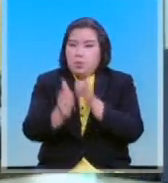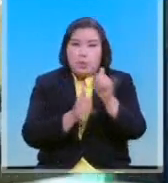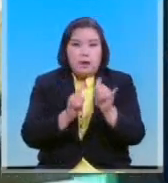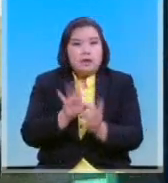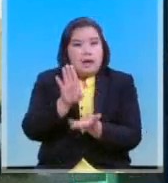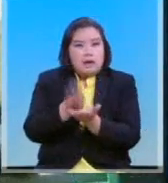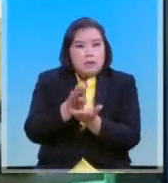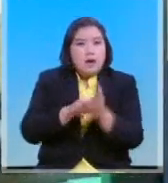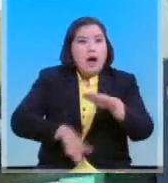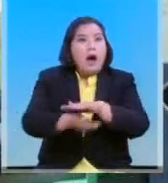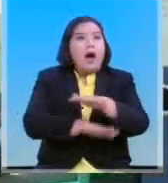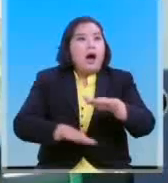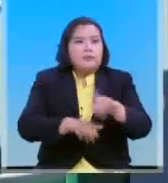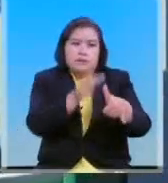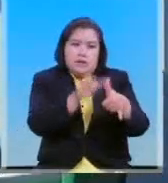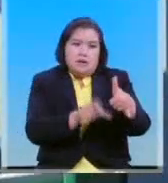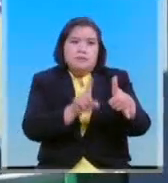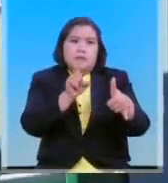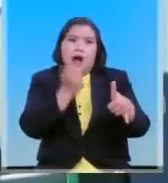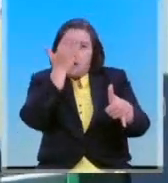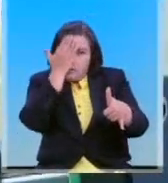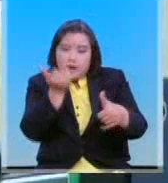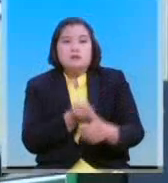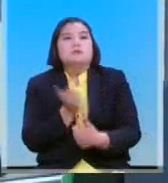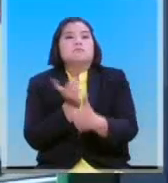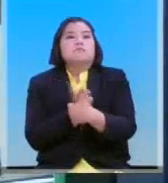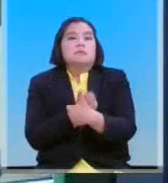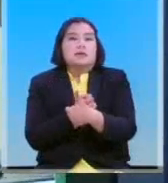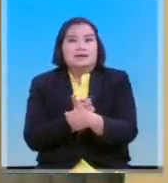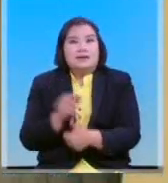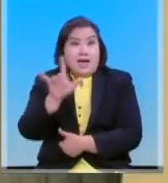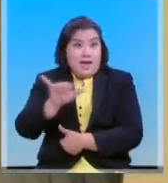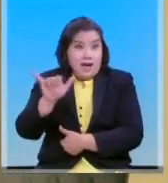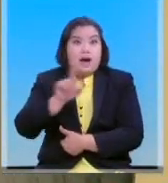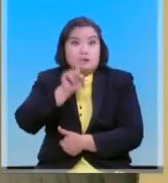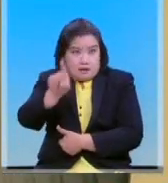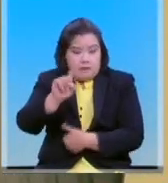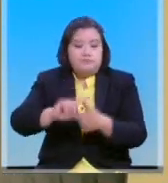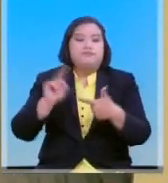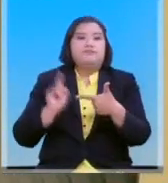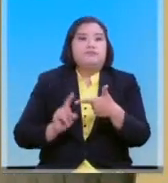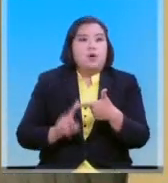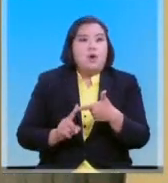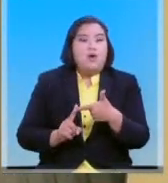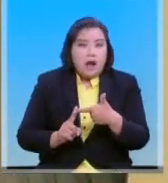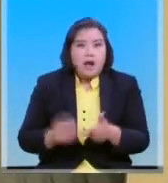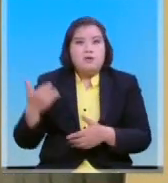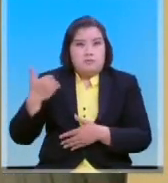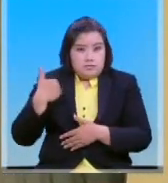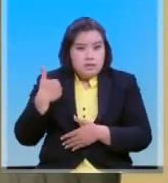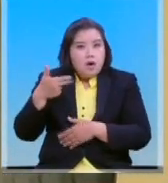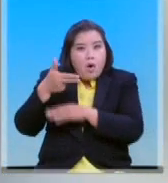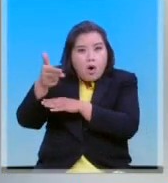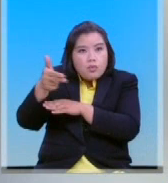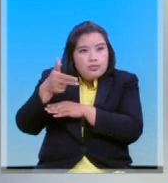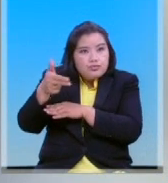และข้อมูลของผู้เสียชีวิตทั้งการสืบหาจากคนใกล้ชิดผู้เสียชีวิตและการไล่ไปตรวจสอบกล้องวงจรปิดที่กล้อง